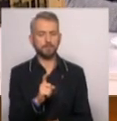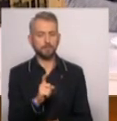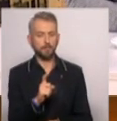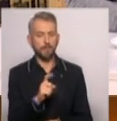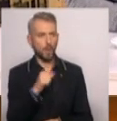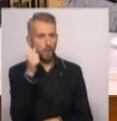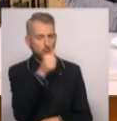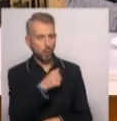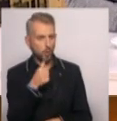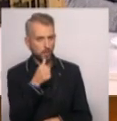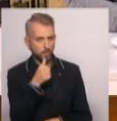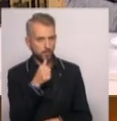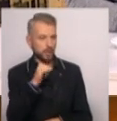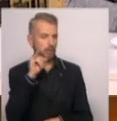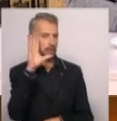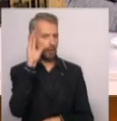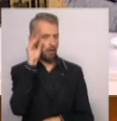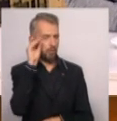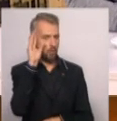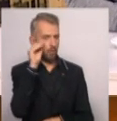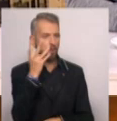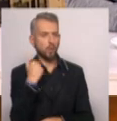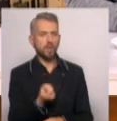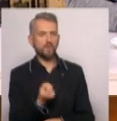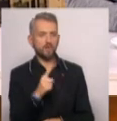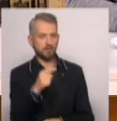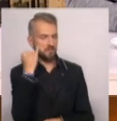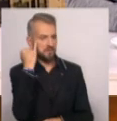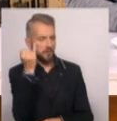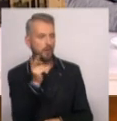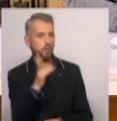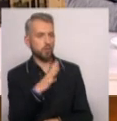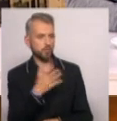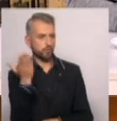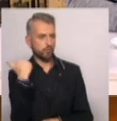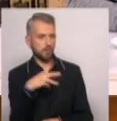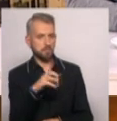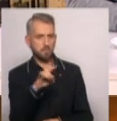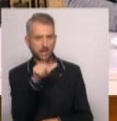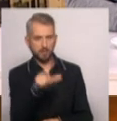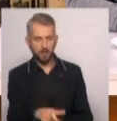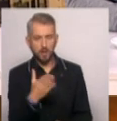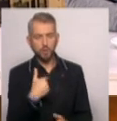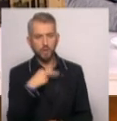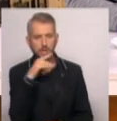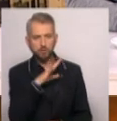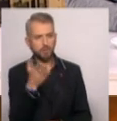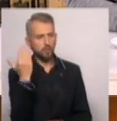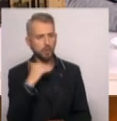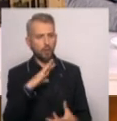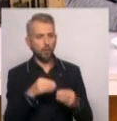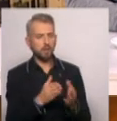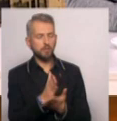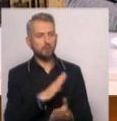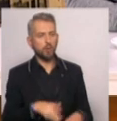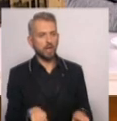роком і датою, коли виникла ця ідея, і хто був тоді мером. Якщо я не помиляюсь, тоді концепція була